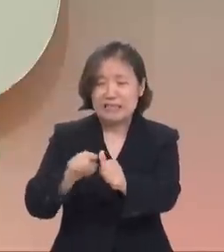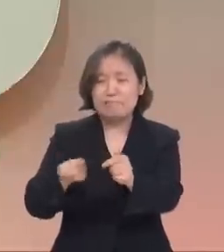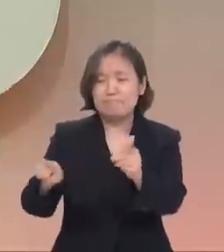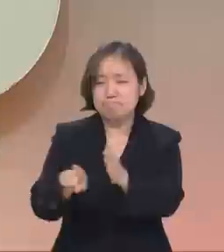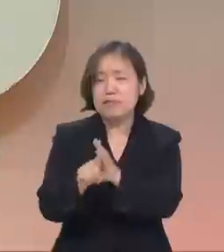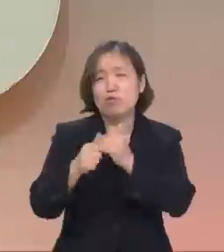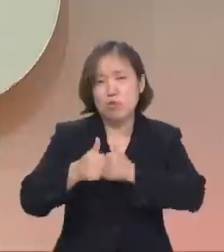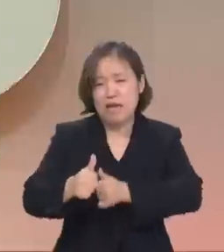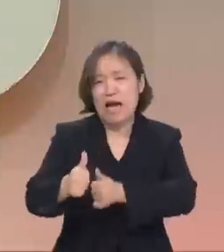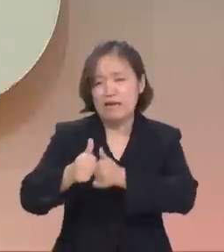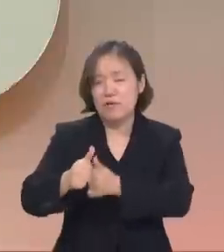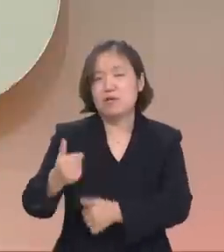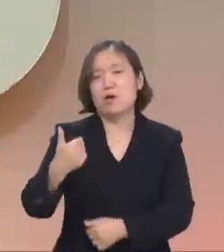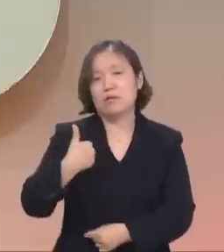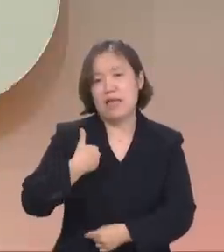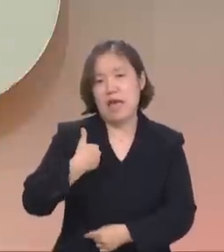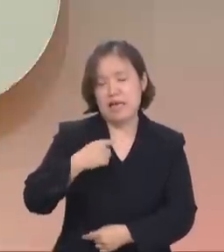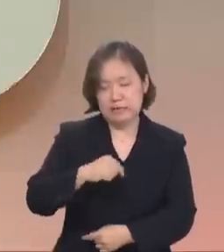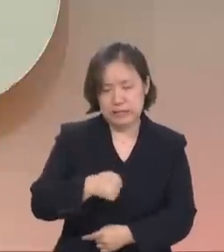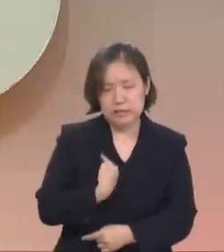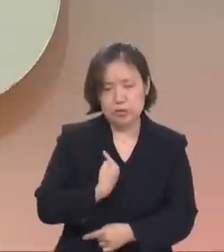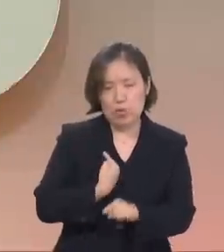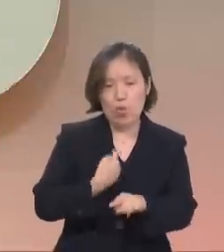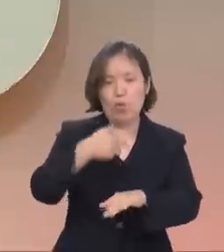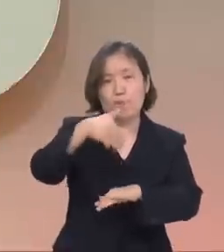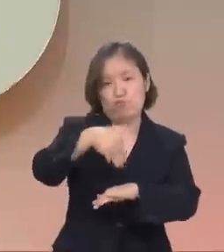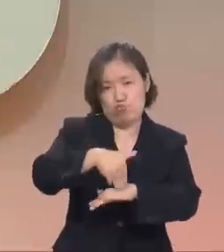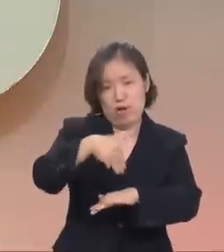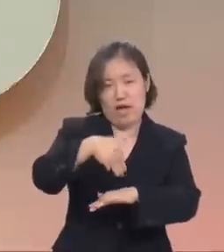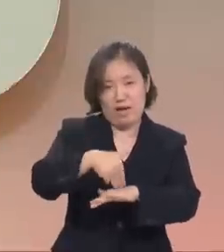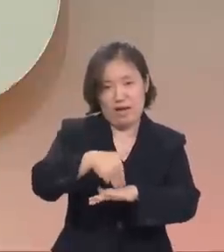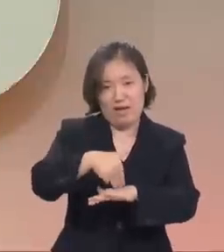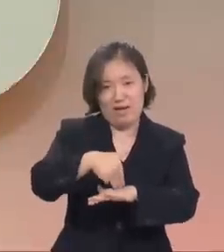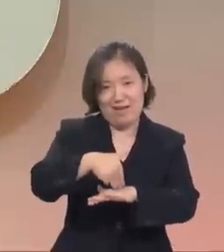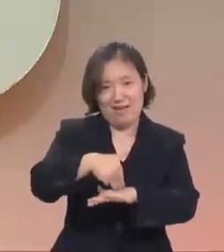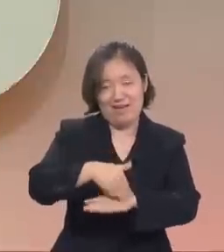닦을뿐입니다 오직 수행할뿐입니다